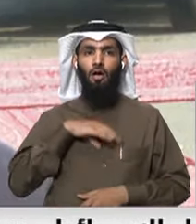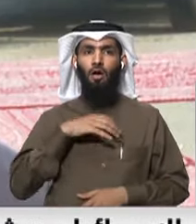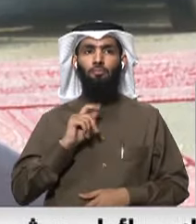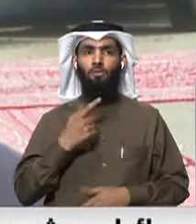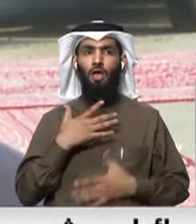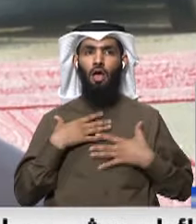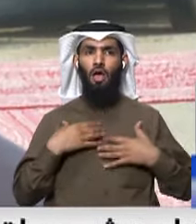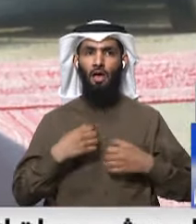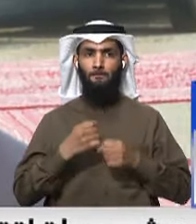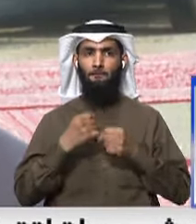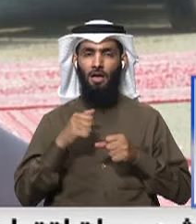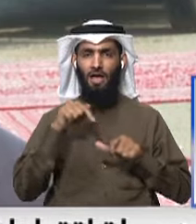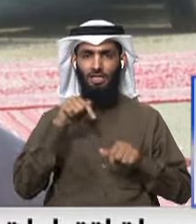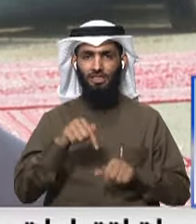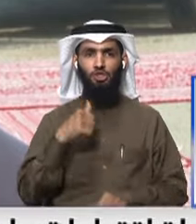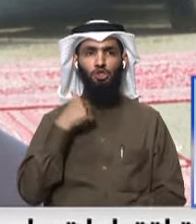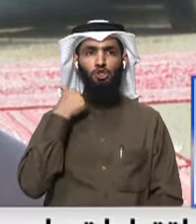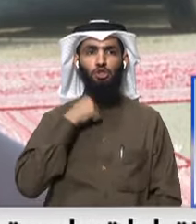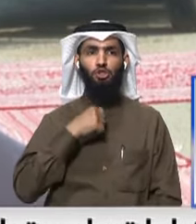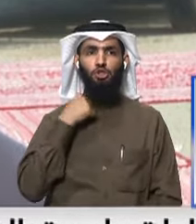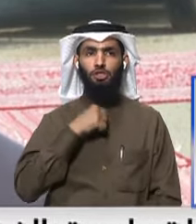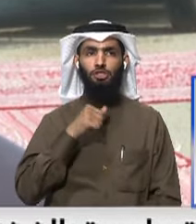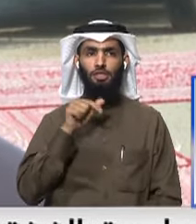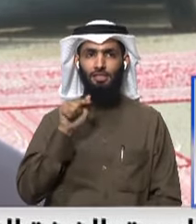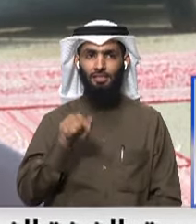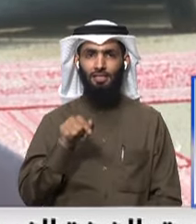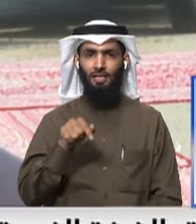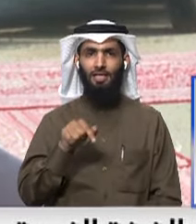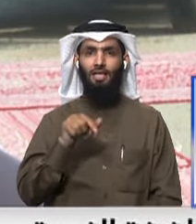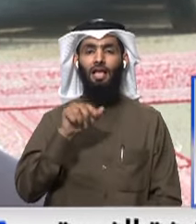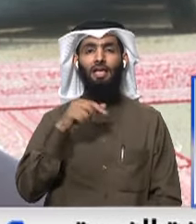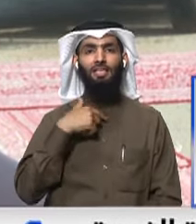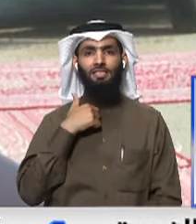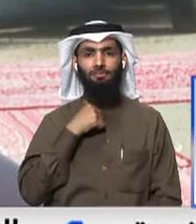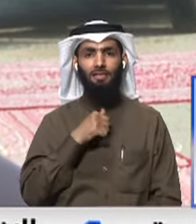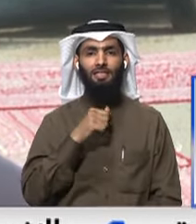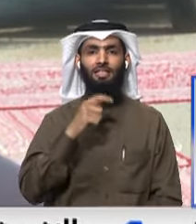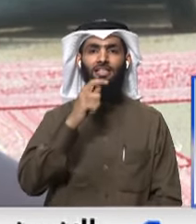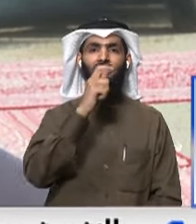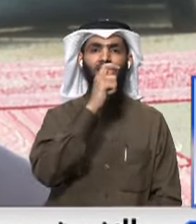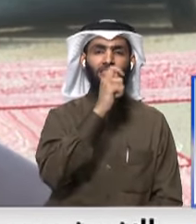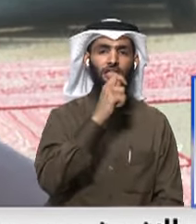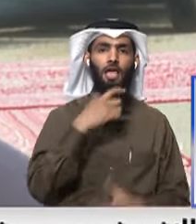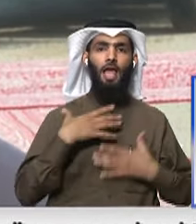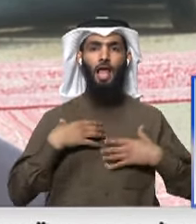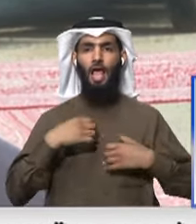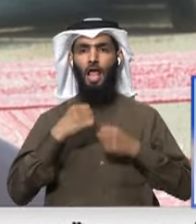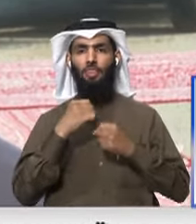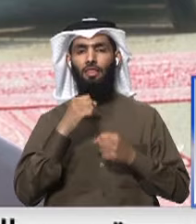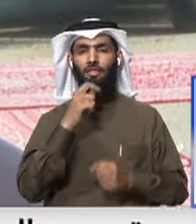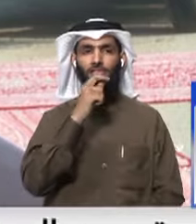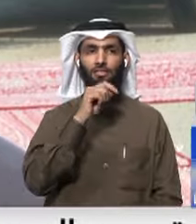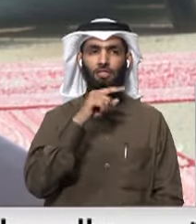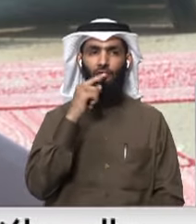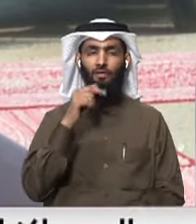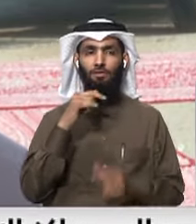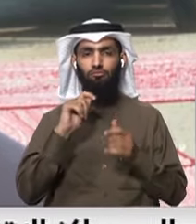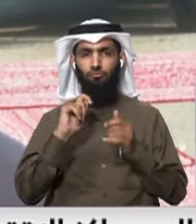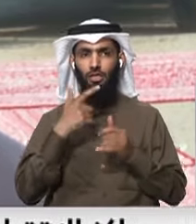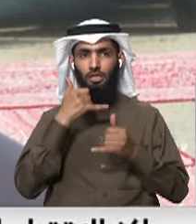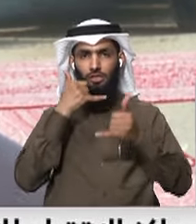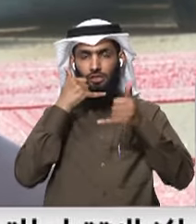على تقنيه حديثه تستخدم الان وهي تقنيه التلي هيلث وهو تواجد وسائل اتصال